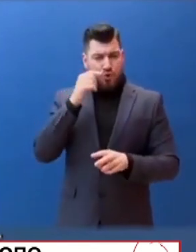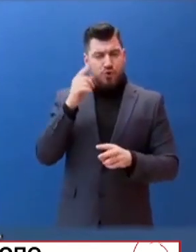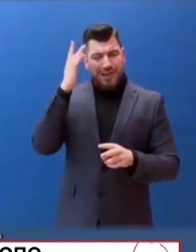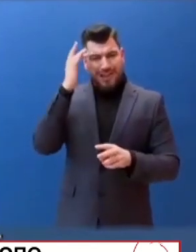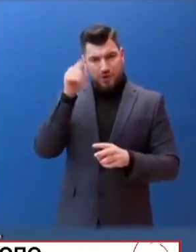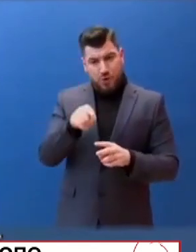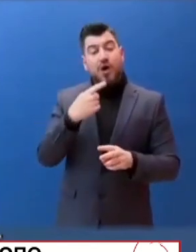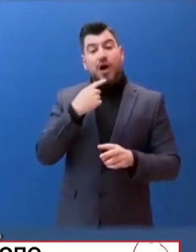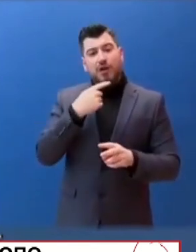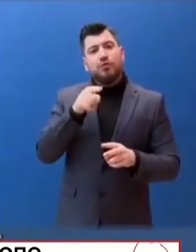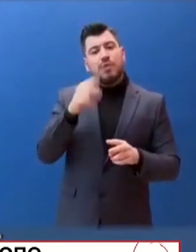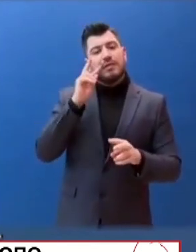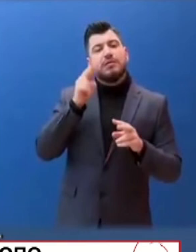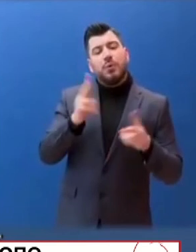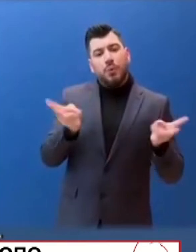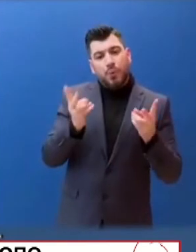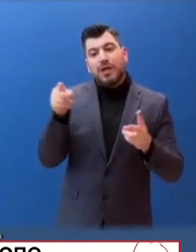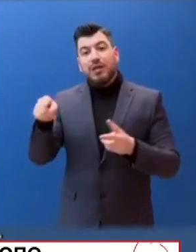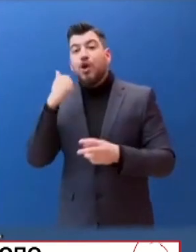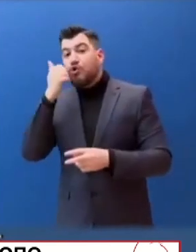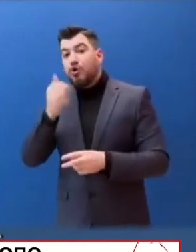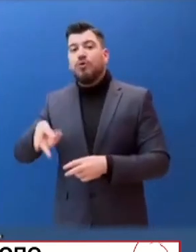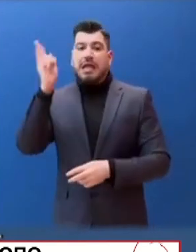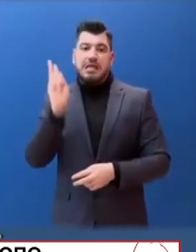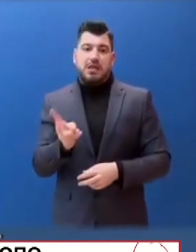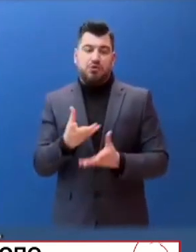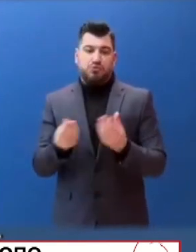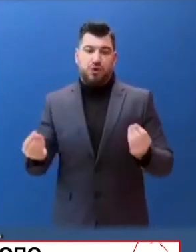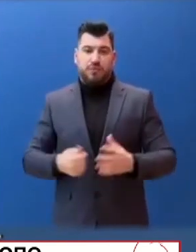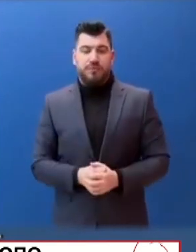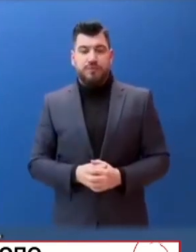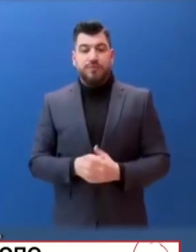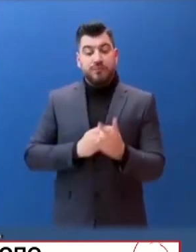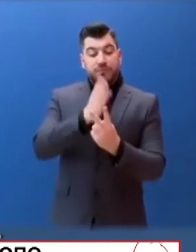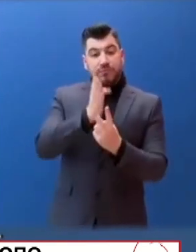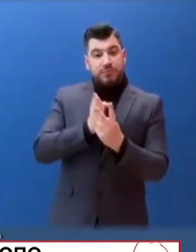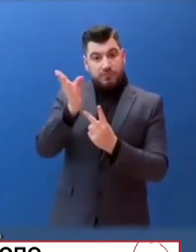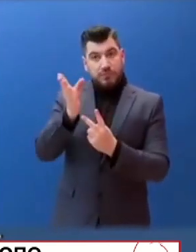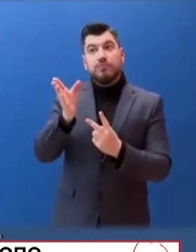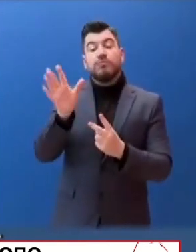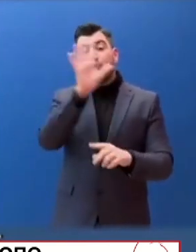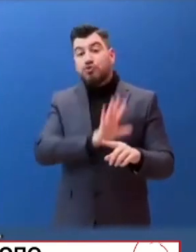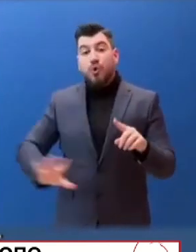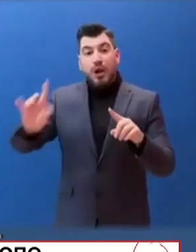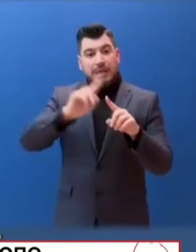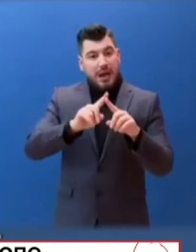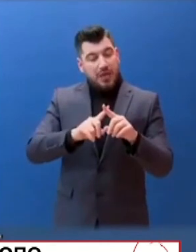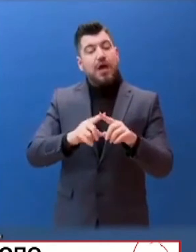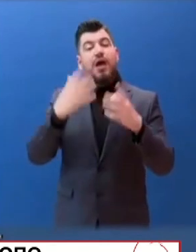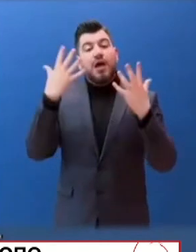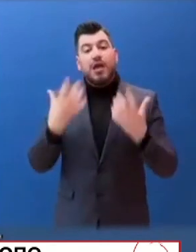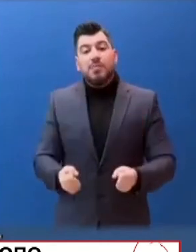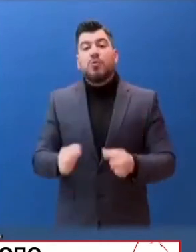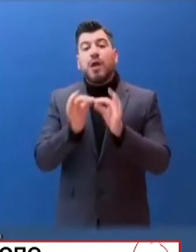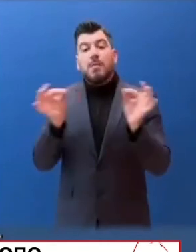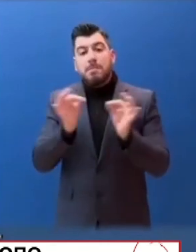επίπεδο αυξημένου κινδύνου που απεικονίζεται με κόκκινο. Και στα δύο επίπεδα, σε όλη δηλαδή την επικράτεια, ισχύουν